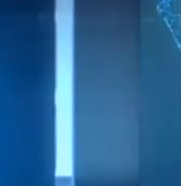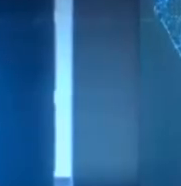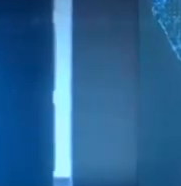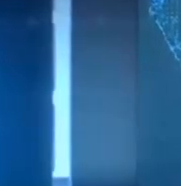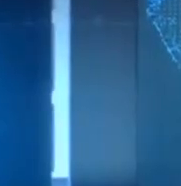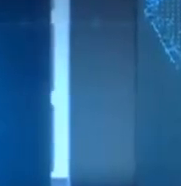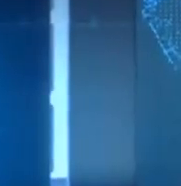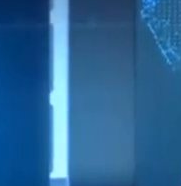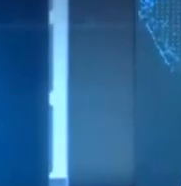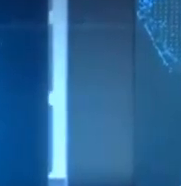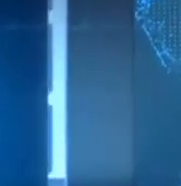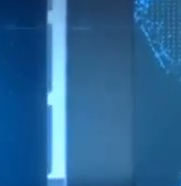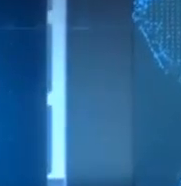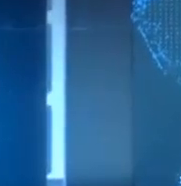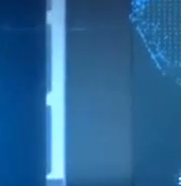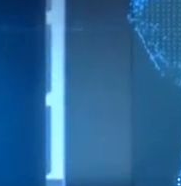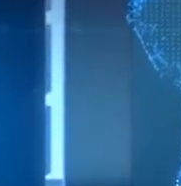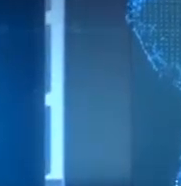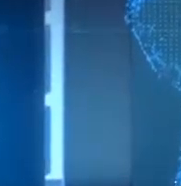Қамшат Мұхамеджан, Жетісу телеарнасы.